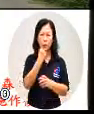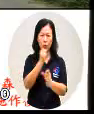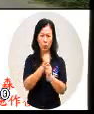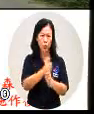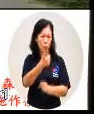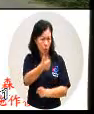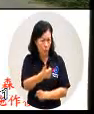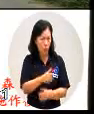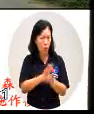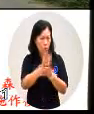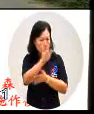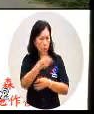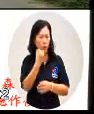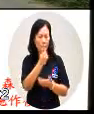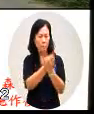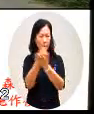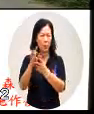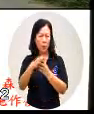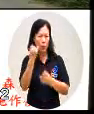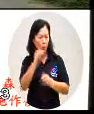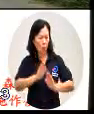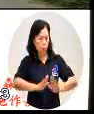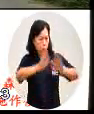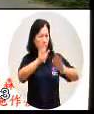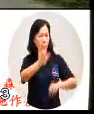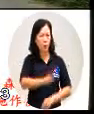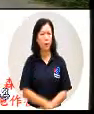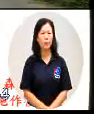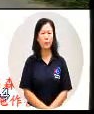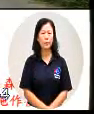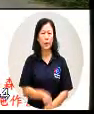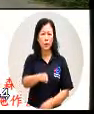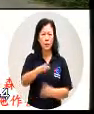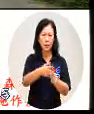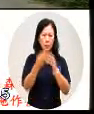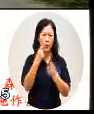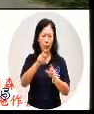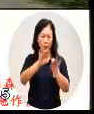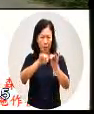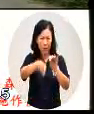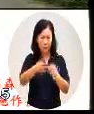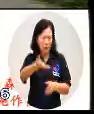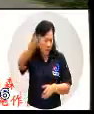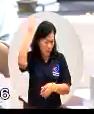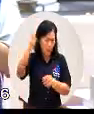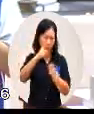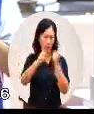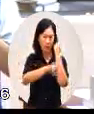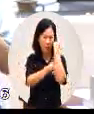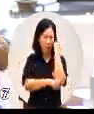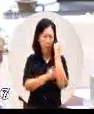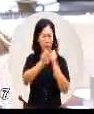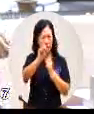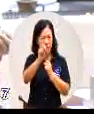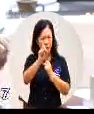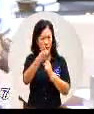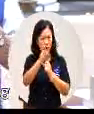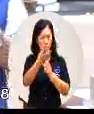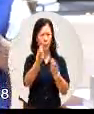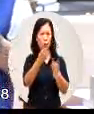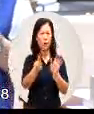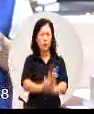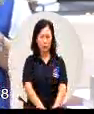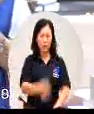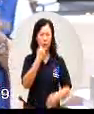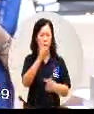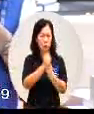了哦，哦，大家真进步。刚才你个标的吼，土地烟鬼哦，一平无十万块、你标的你做好了